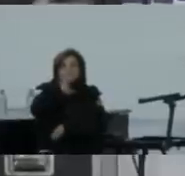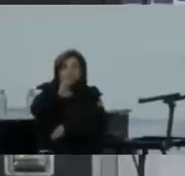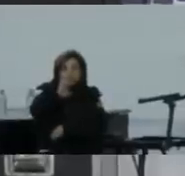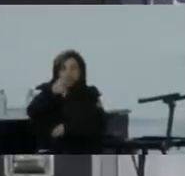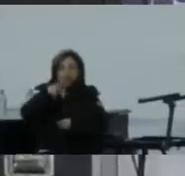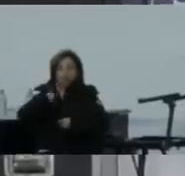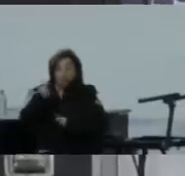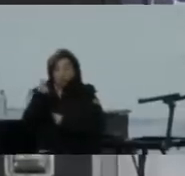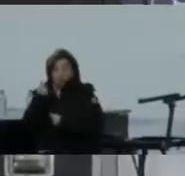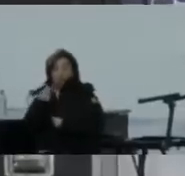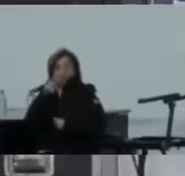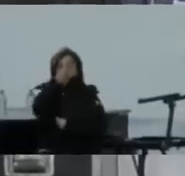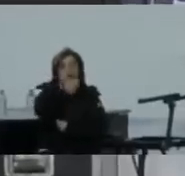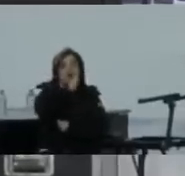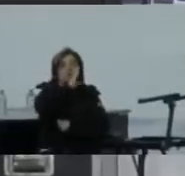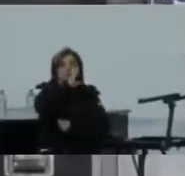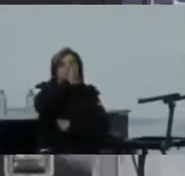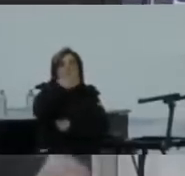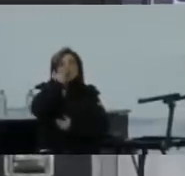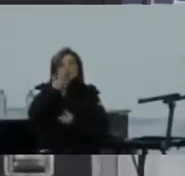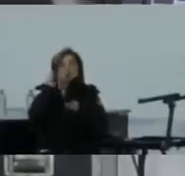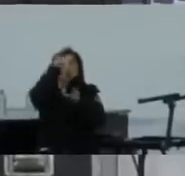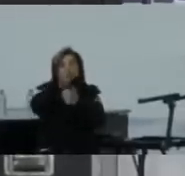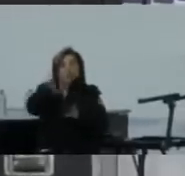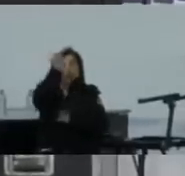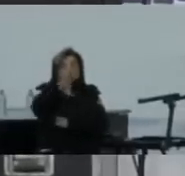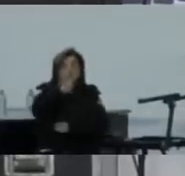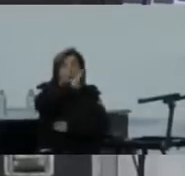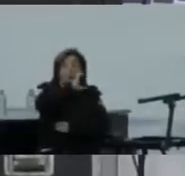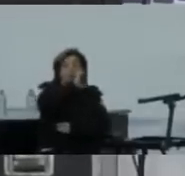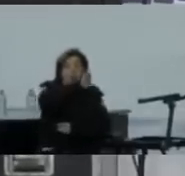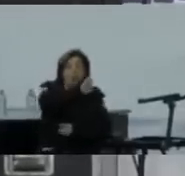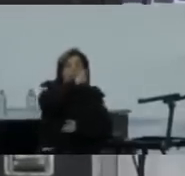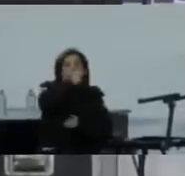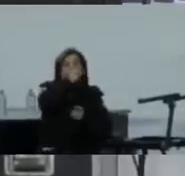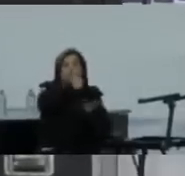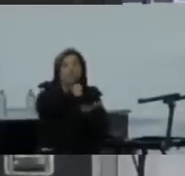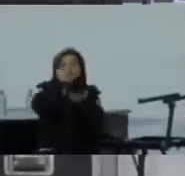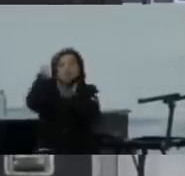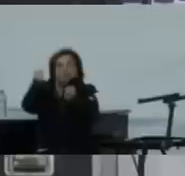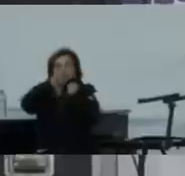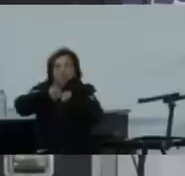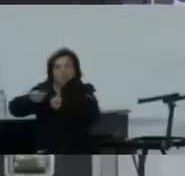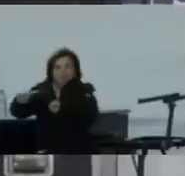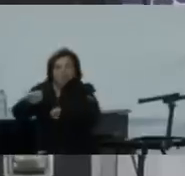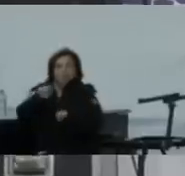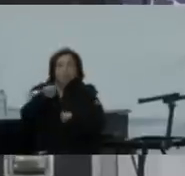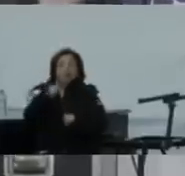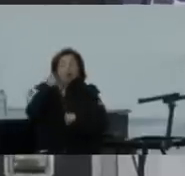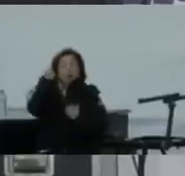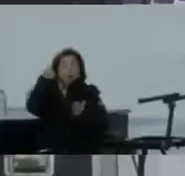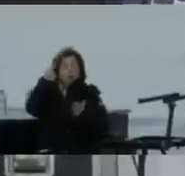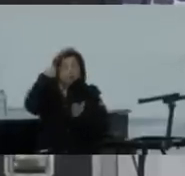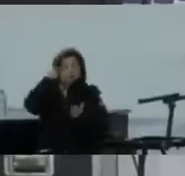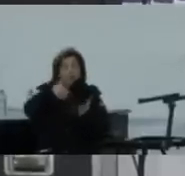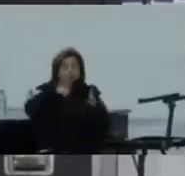alla BCE come componenti europei. La BCE dà i finanziamenti alle banche, ha dato 1.000 miliardi in 4 anni, 500